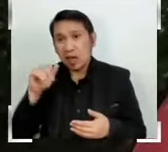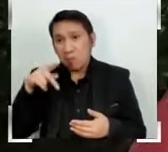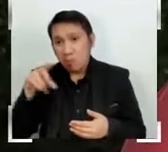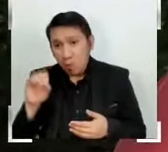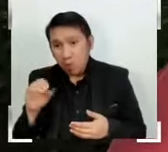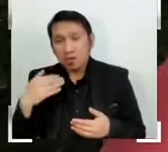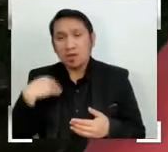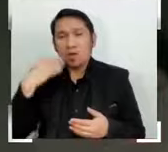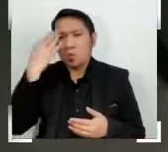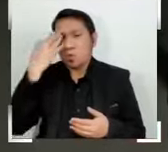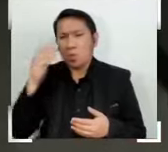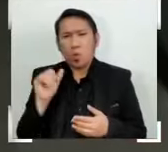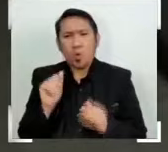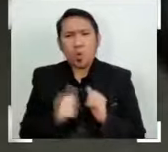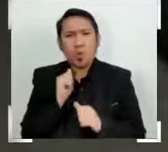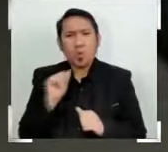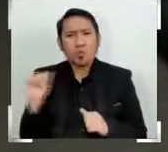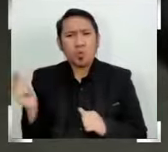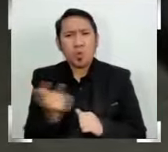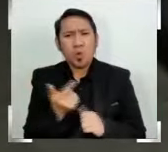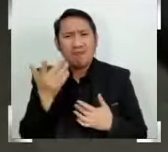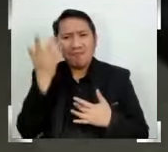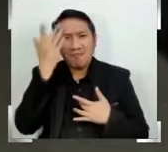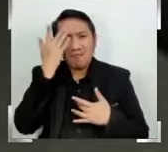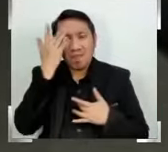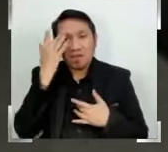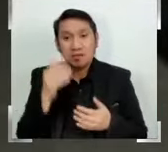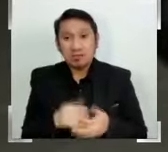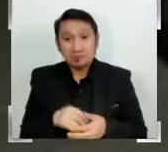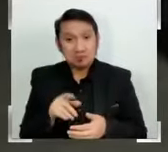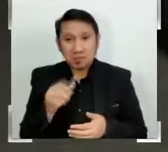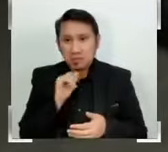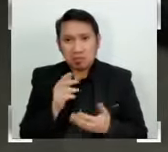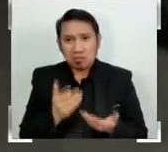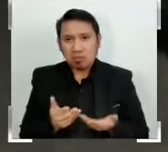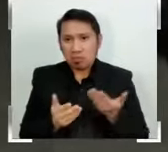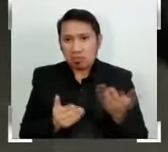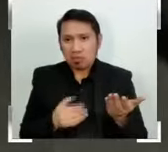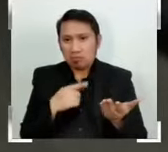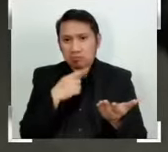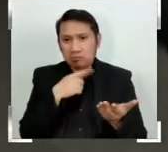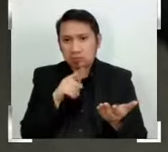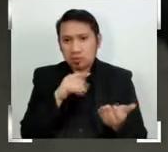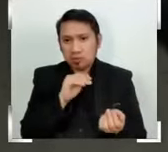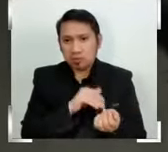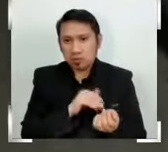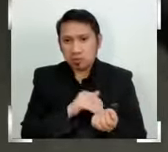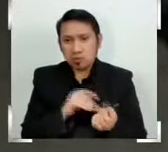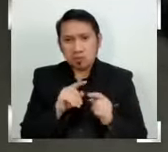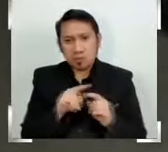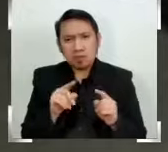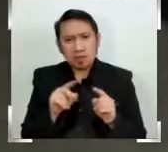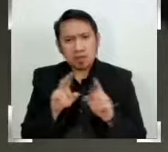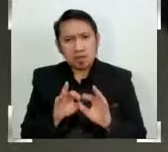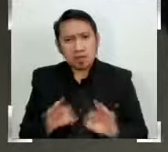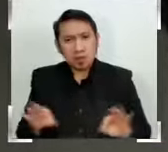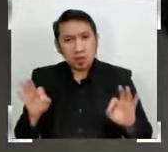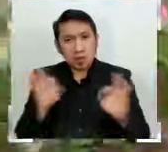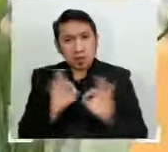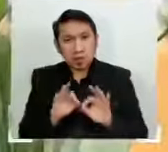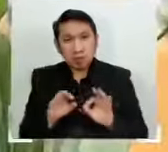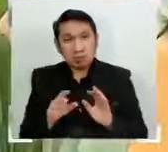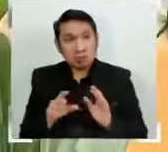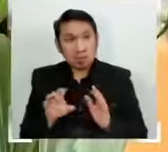lahat sila doon, nilagnat. Hindi pa pinatitignan ni Stella ang mga apo sa espesyalista. Mahalaga pa naman ma-check up, lalo na kung pabalik-balik ang